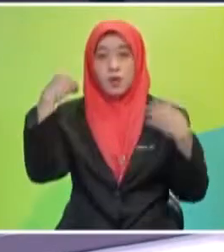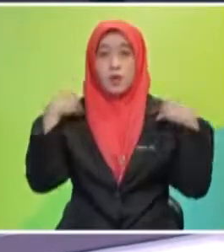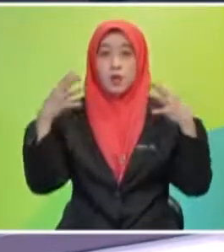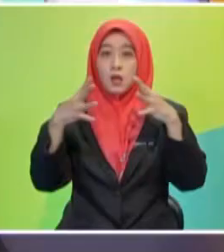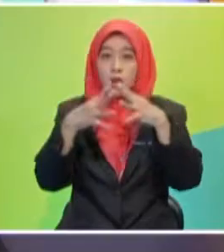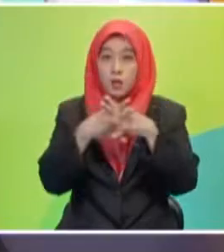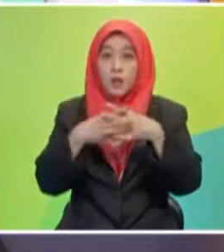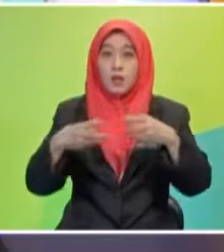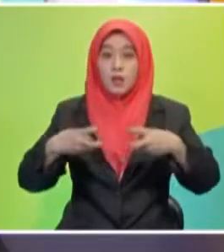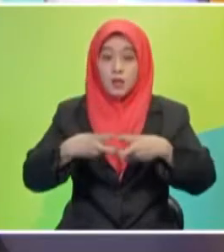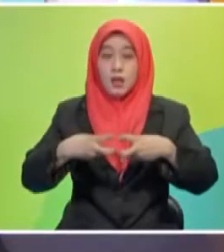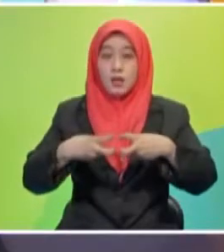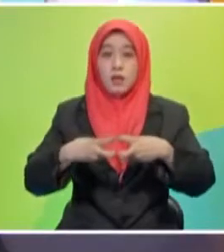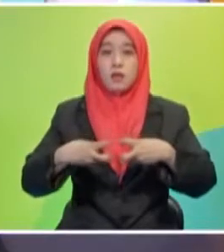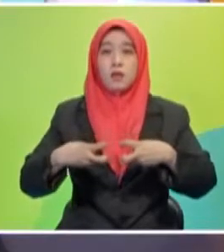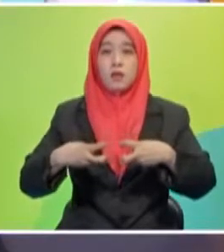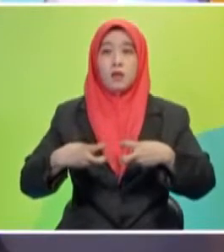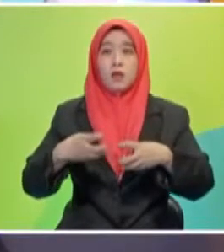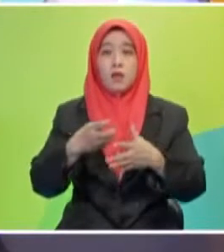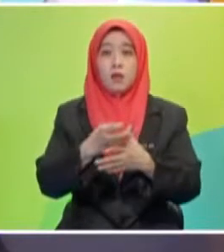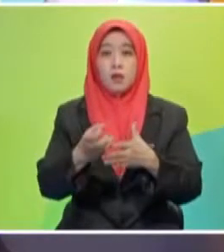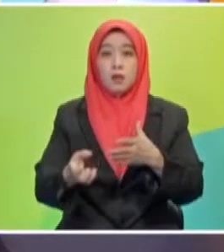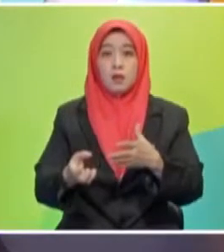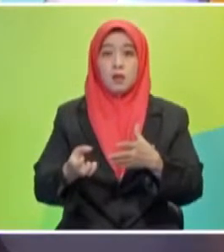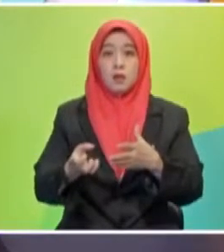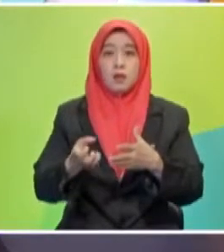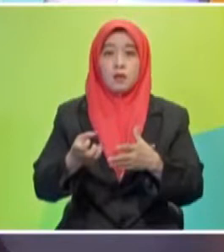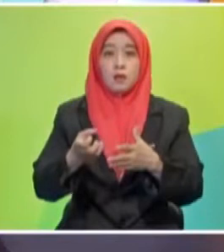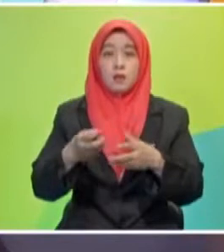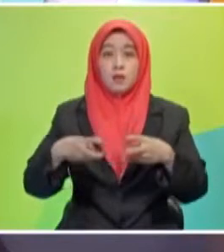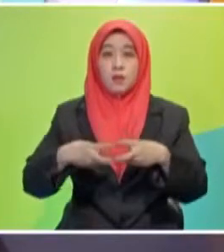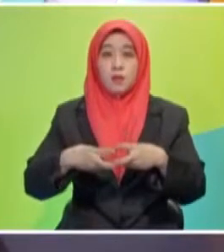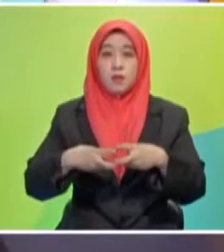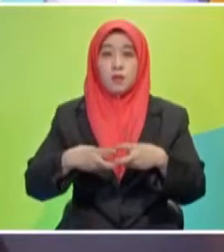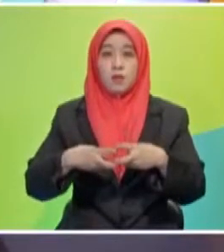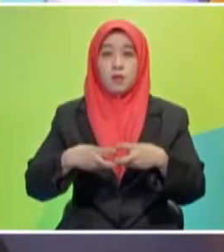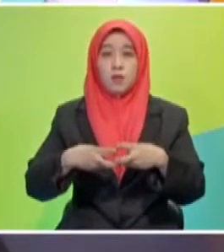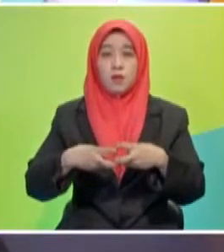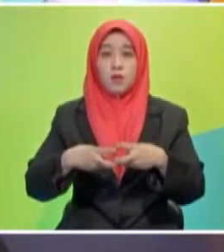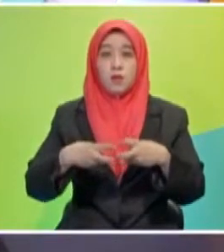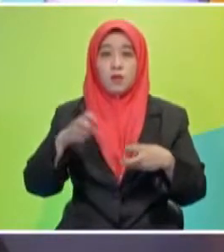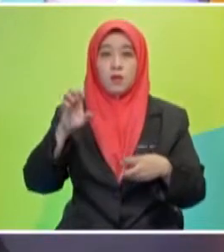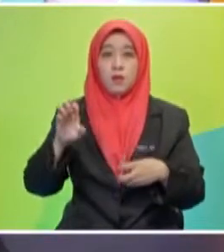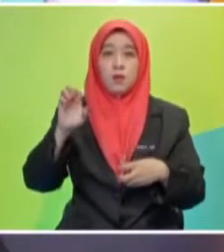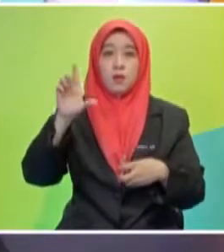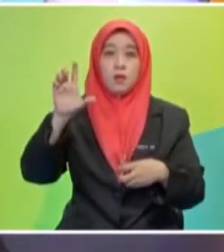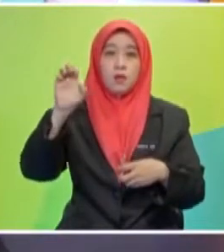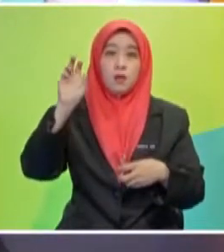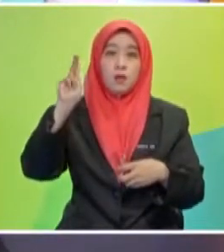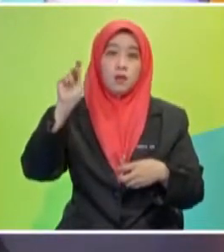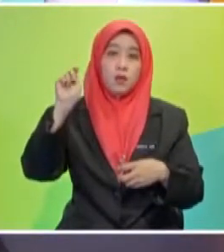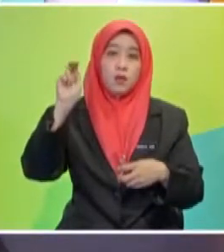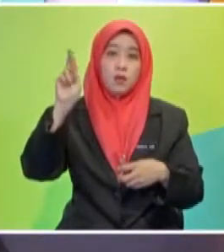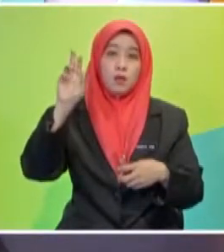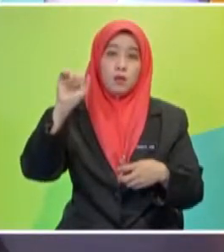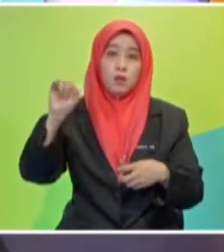demi Allah electro-mechanical Elektrik Elektrik elektronik elektronik dan